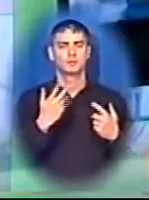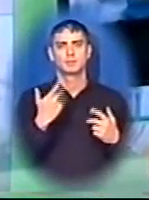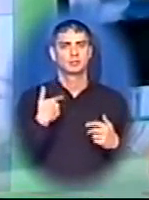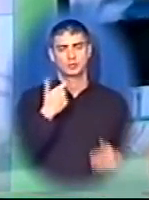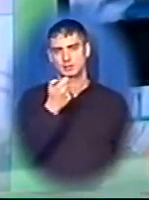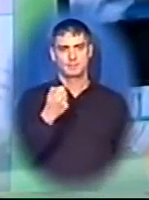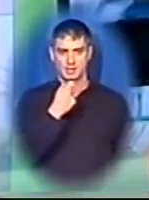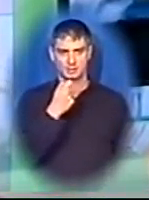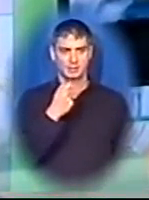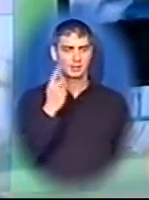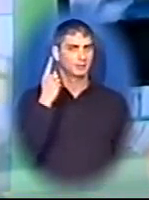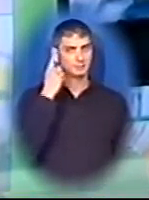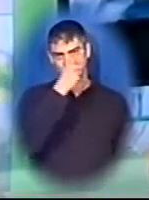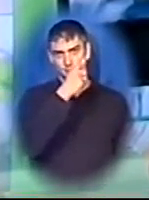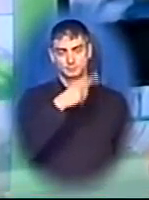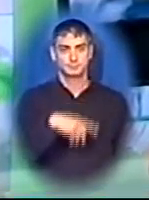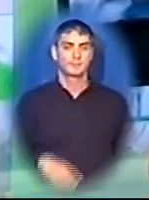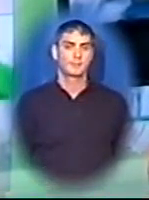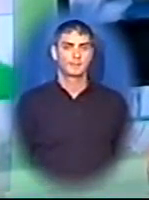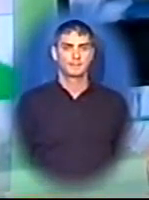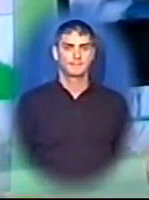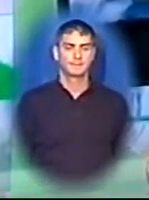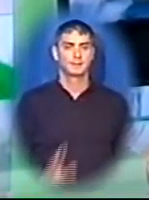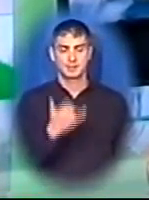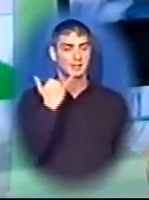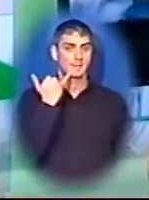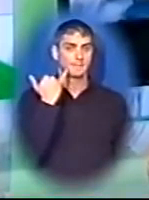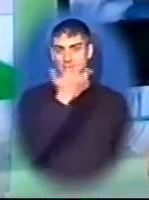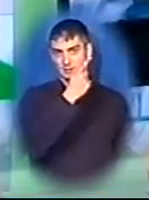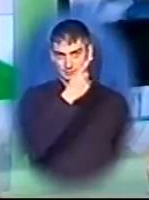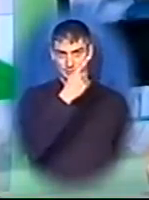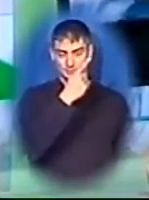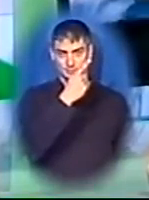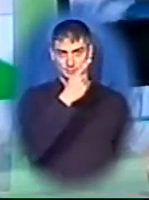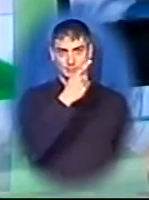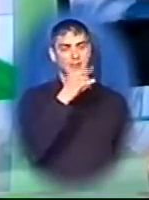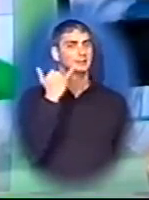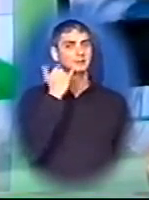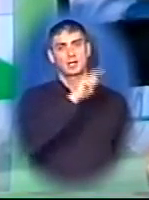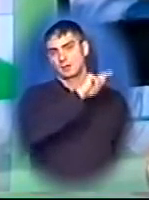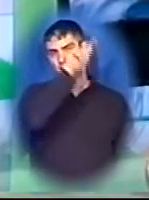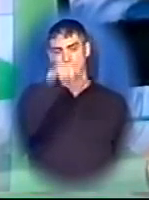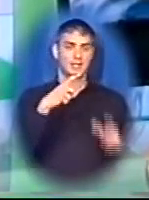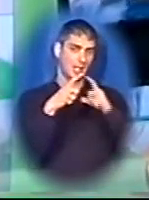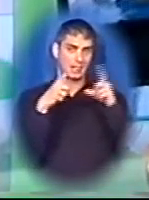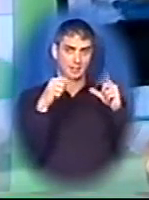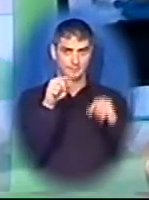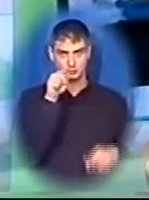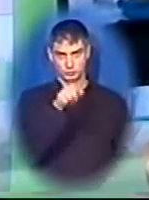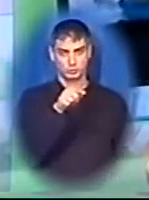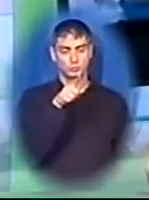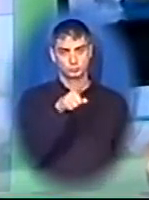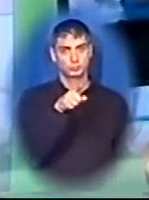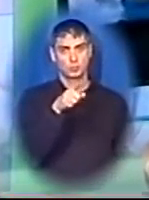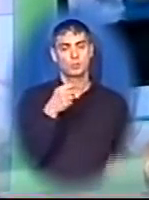שאני מחייג לראש פינה? תסביר לנו. בזמן שאתה מחייג לראש פינה, השיחה מגיעה אל המכשיר הזה. כן.